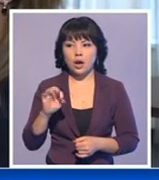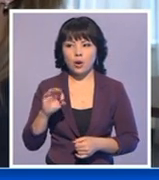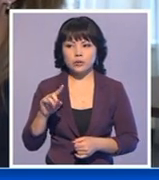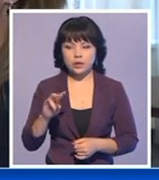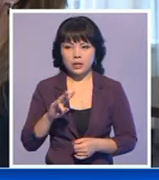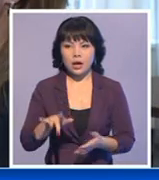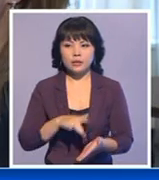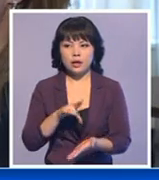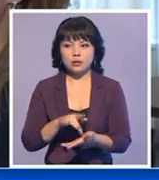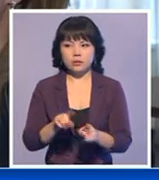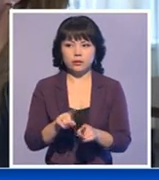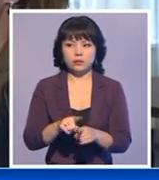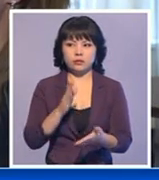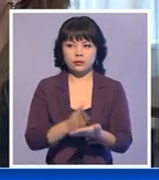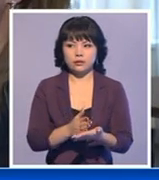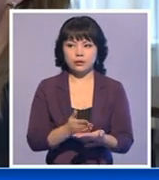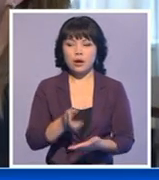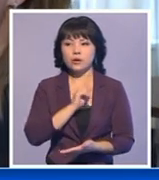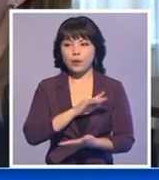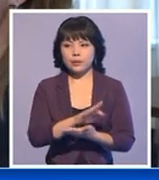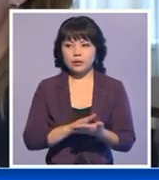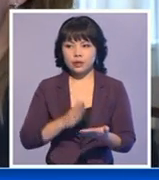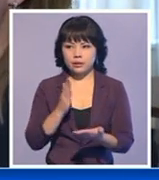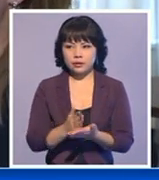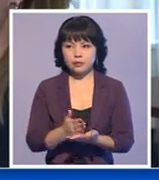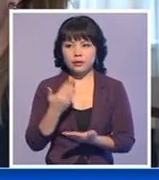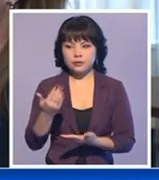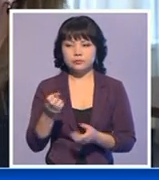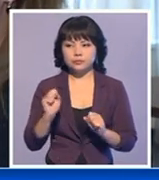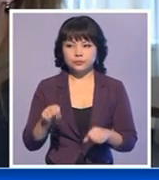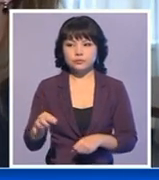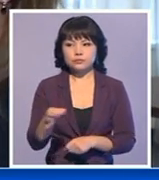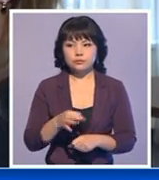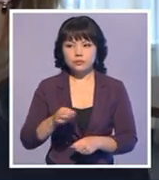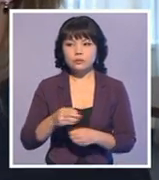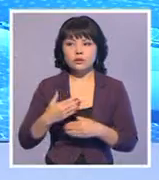бірақ әрі қарай жұмысты біздер жалғастырып, көбінше бұл жұмысқа әкімшіліктер тартылады.